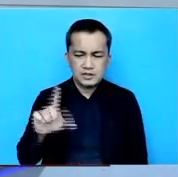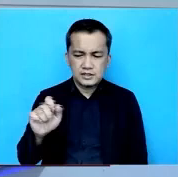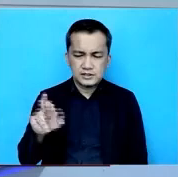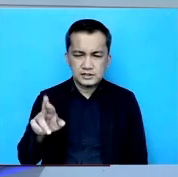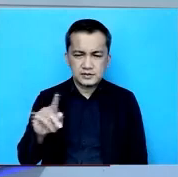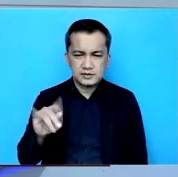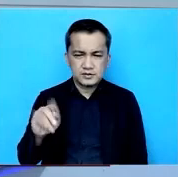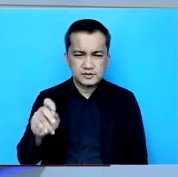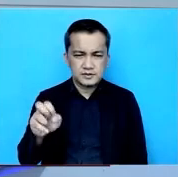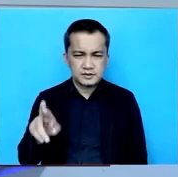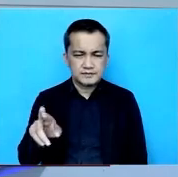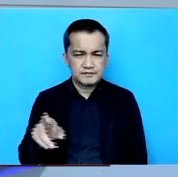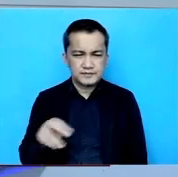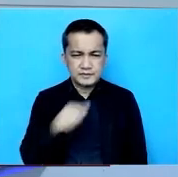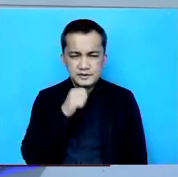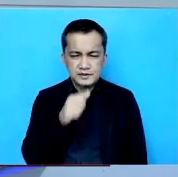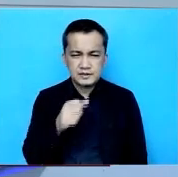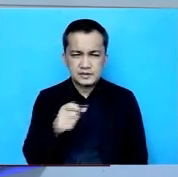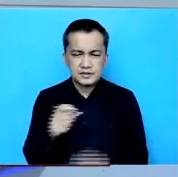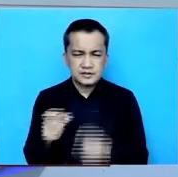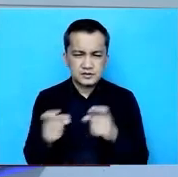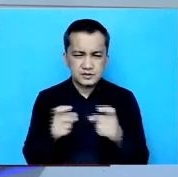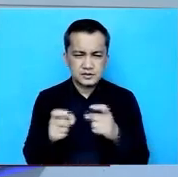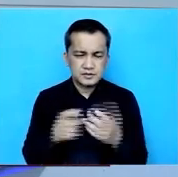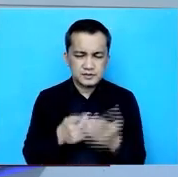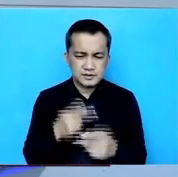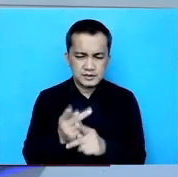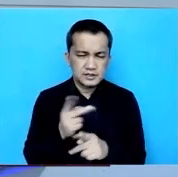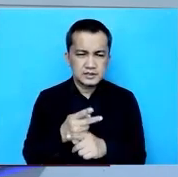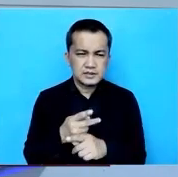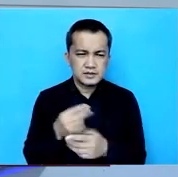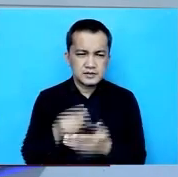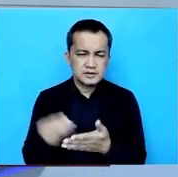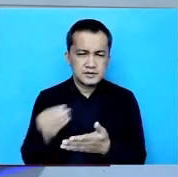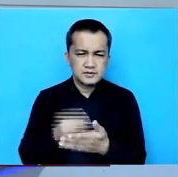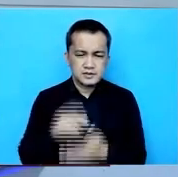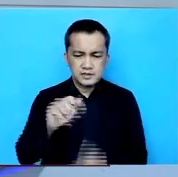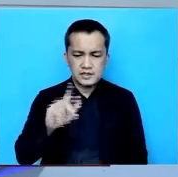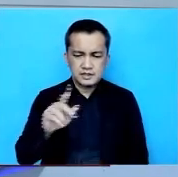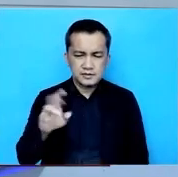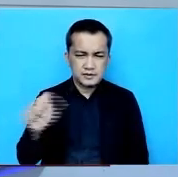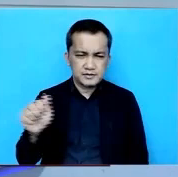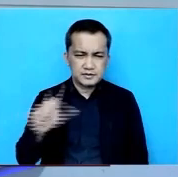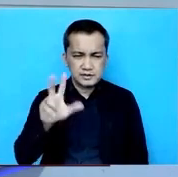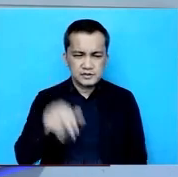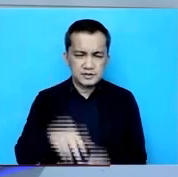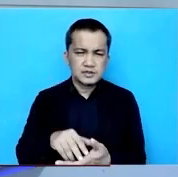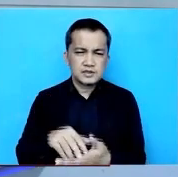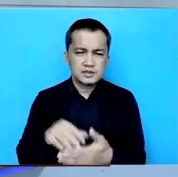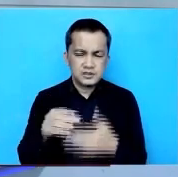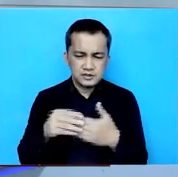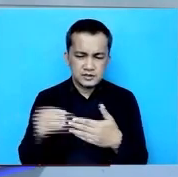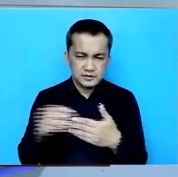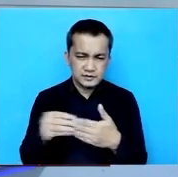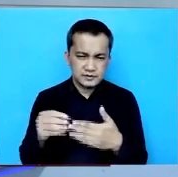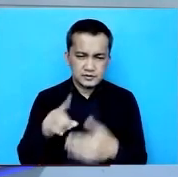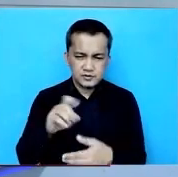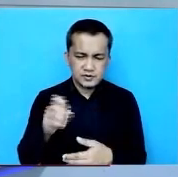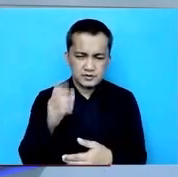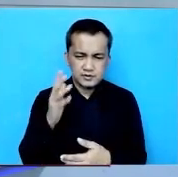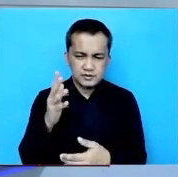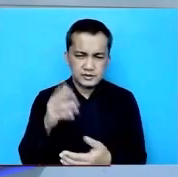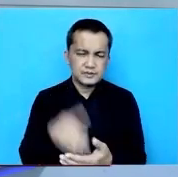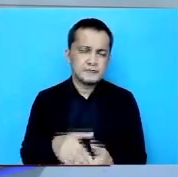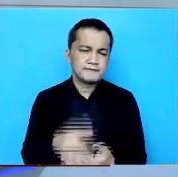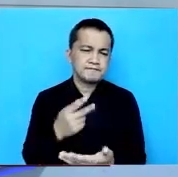Hindi naman siya regulated product. Katunayan, mabibili po siya sa Alibaba sa halagang $3,000 or higit